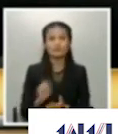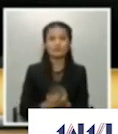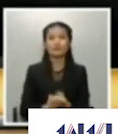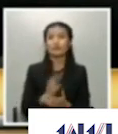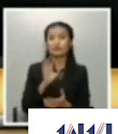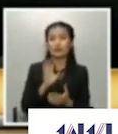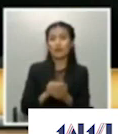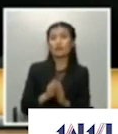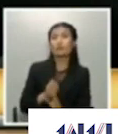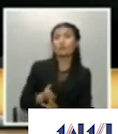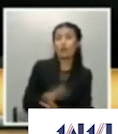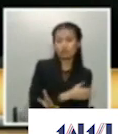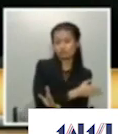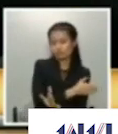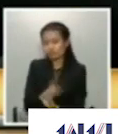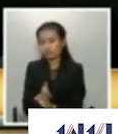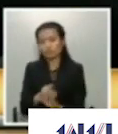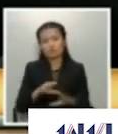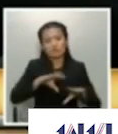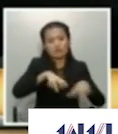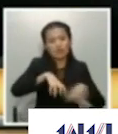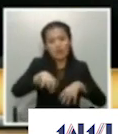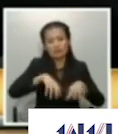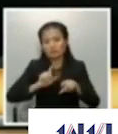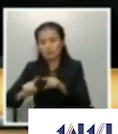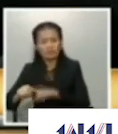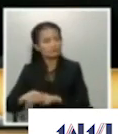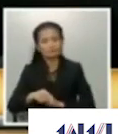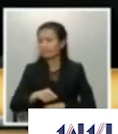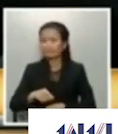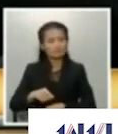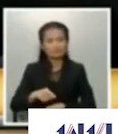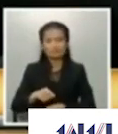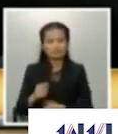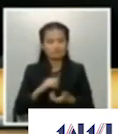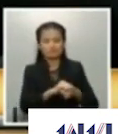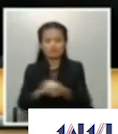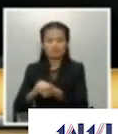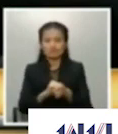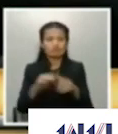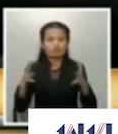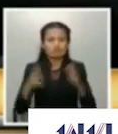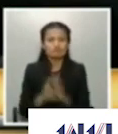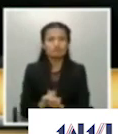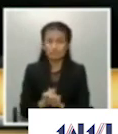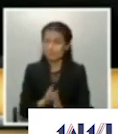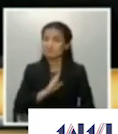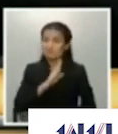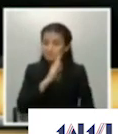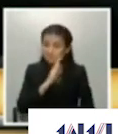การที่ผ่านมานั้นไม่มีเอกภาพผมได้กราบเรียนท่านประธานหลายครั้งว่าถ้าหาก